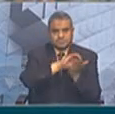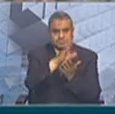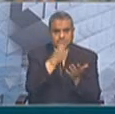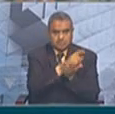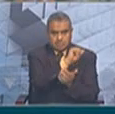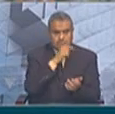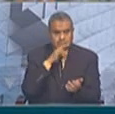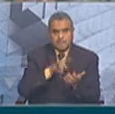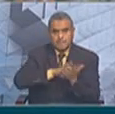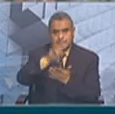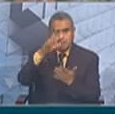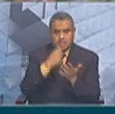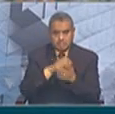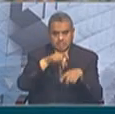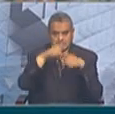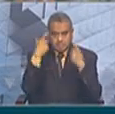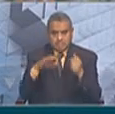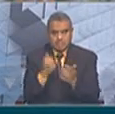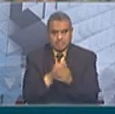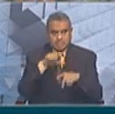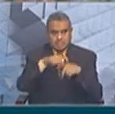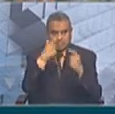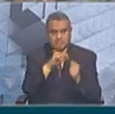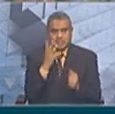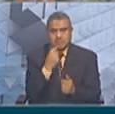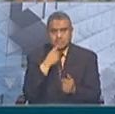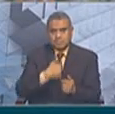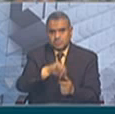هيثرو وحاليا بمنطقة سانت بنكراس.